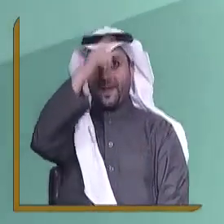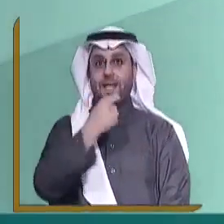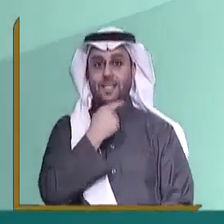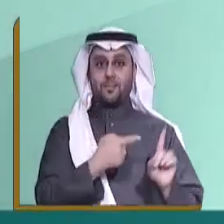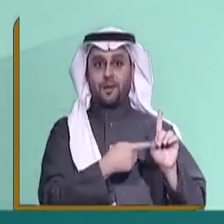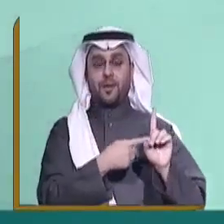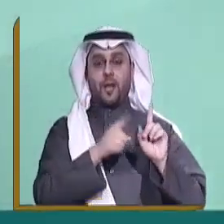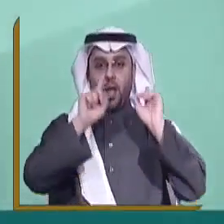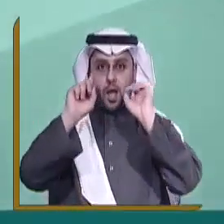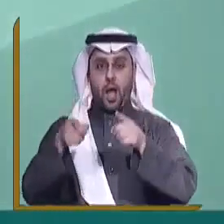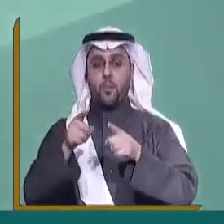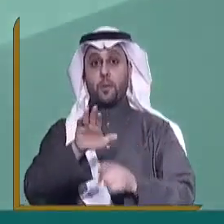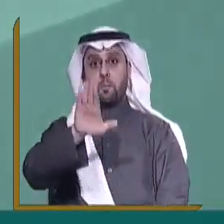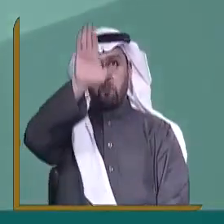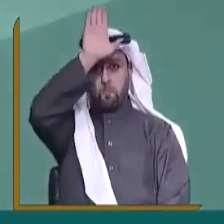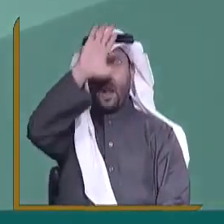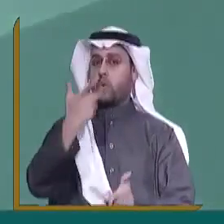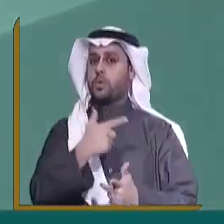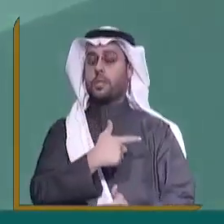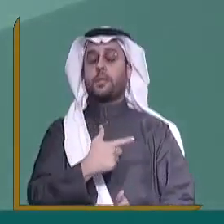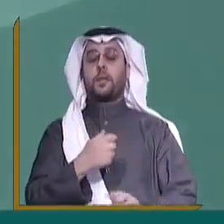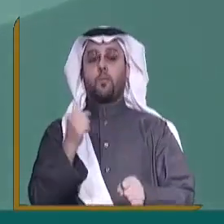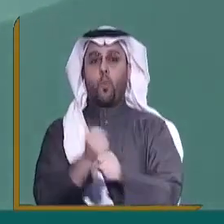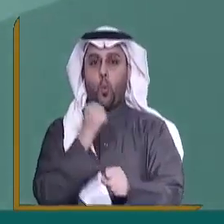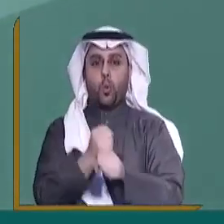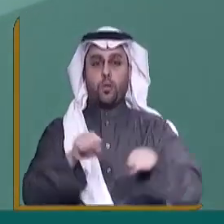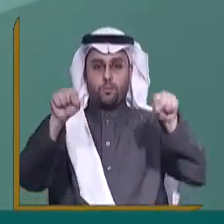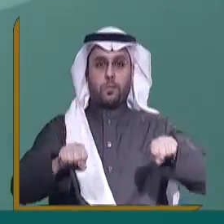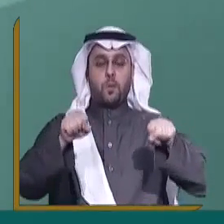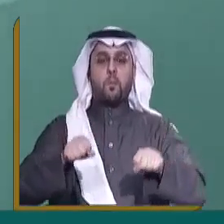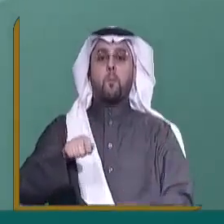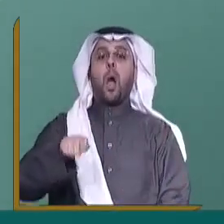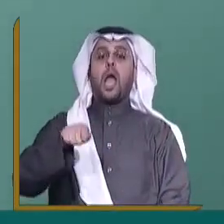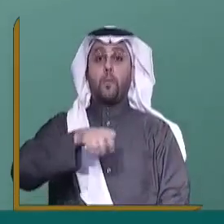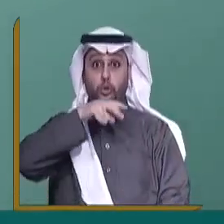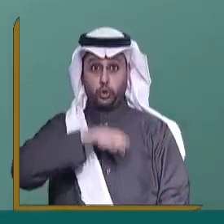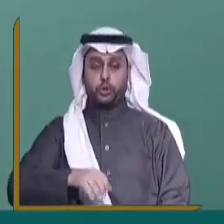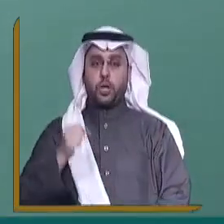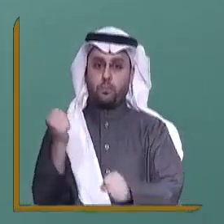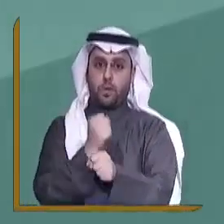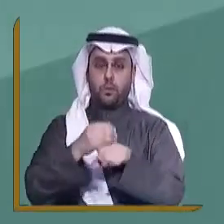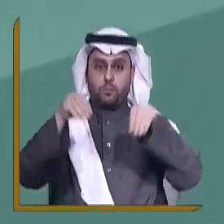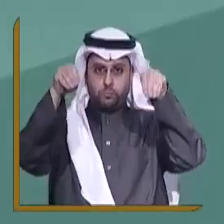الشريفين يصدر امرا ملكيا بتسميه 12 قاضيا اعضاء في المحكمه